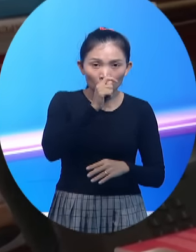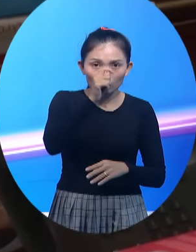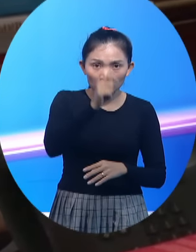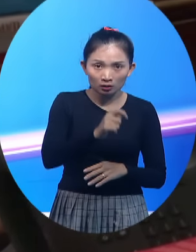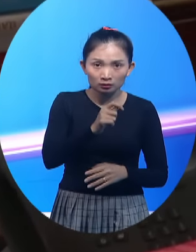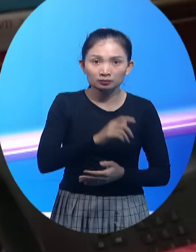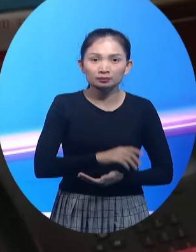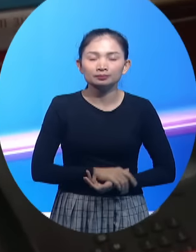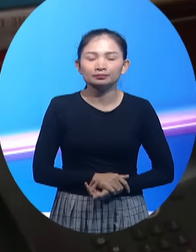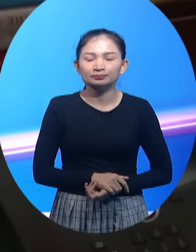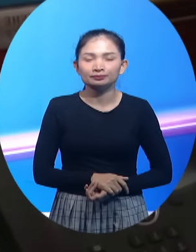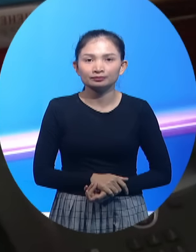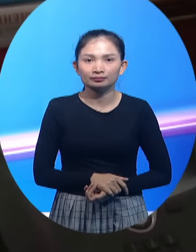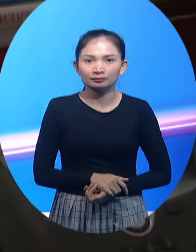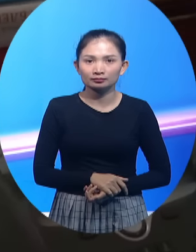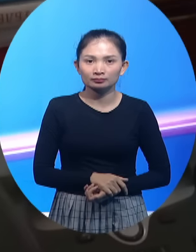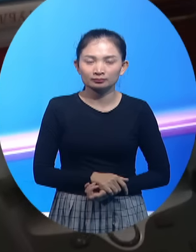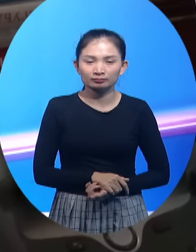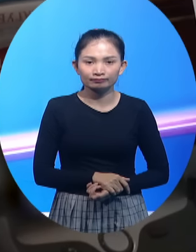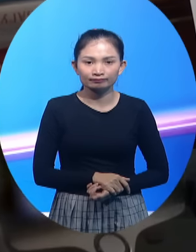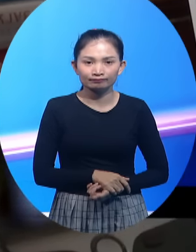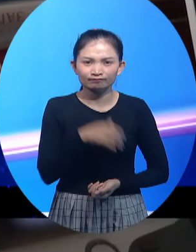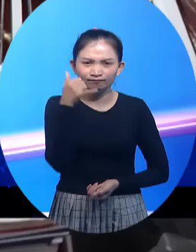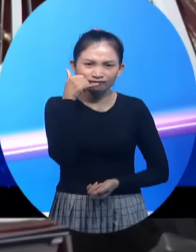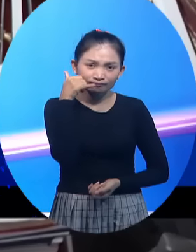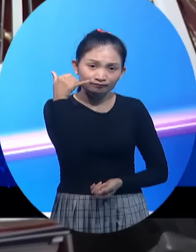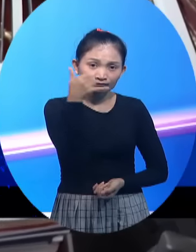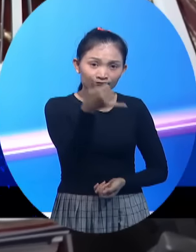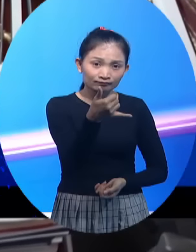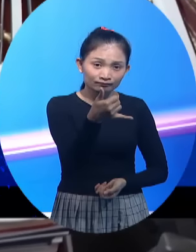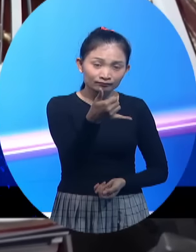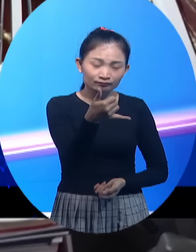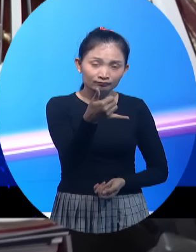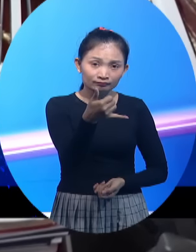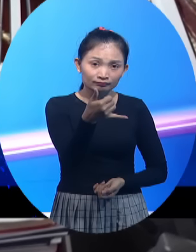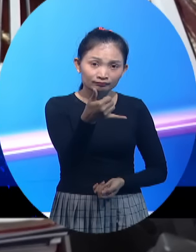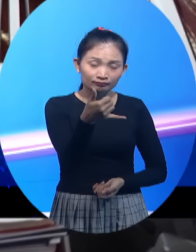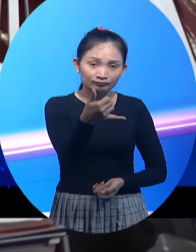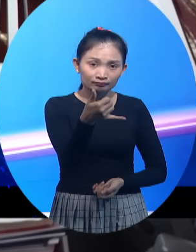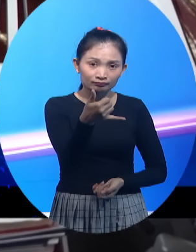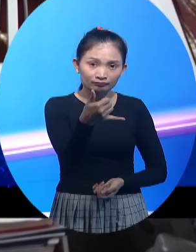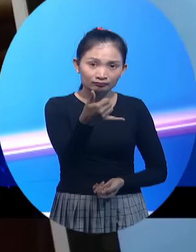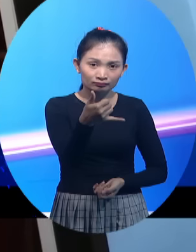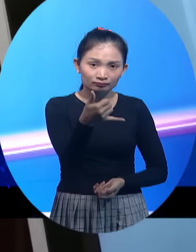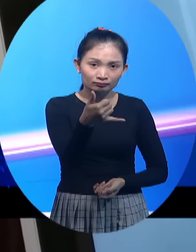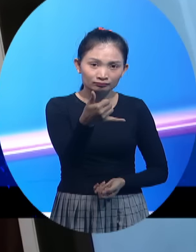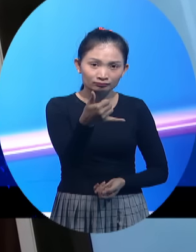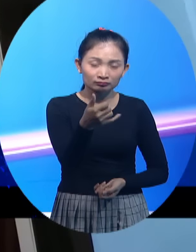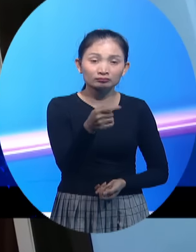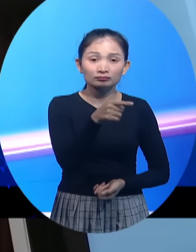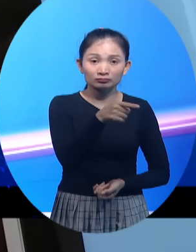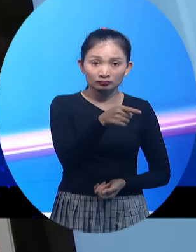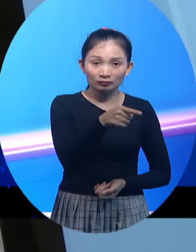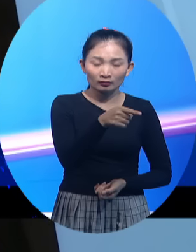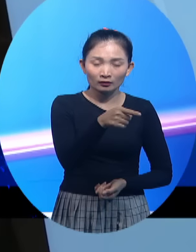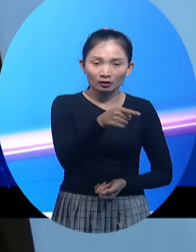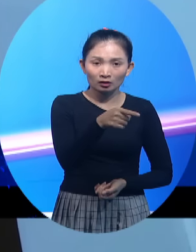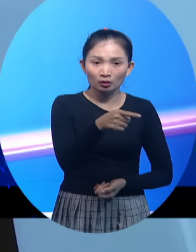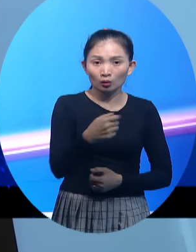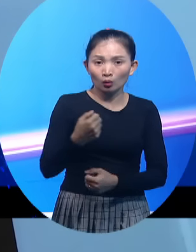Ukraina trong cuộc gọi với Tổng thống vlodimir zelenski Tổng tư lệnh lực lượng vũ trang Alexander Sis báo cáo quân đội